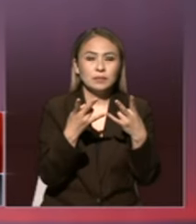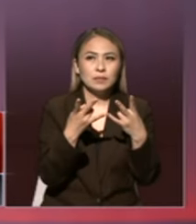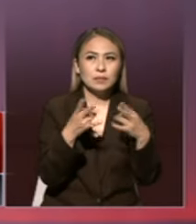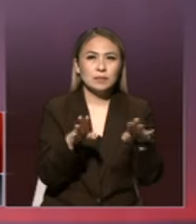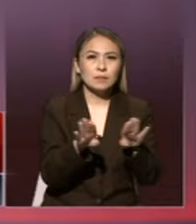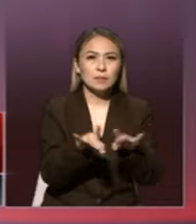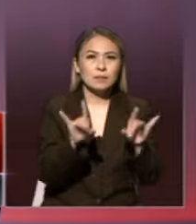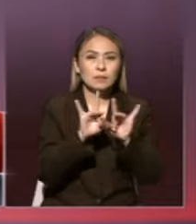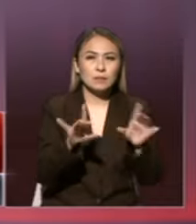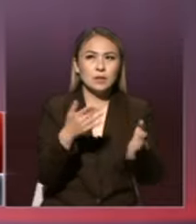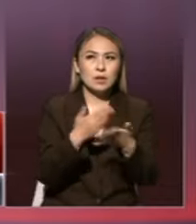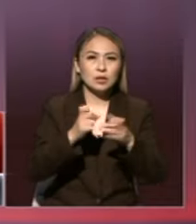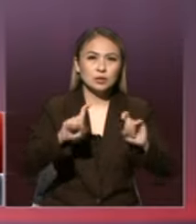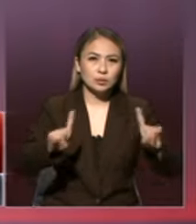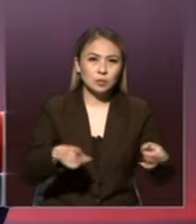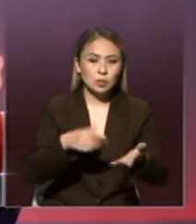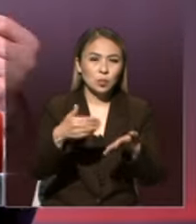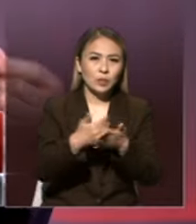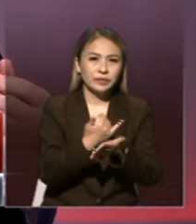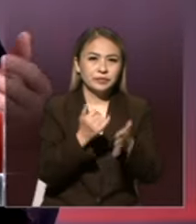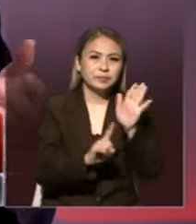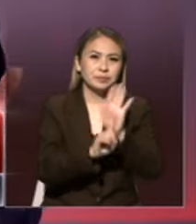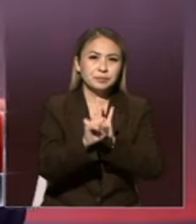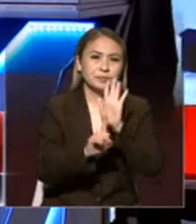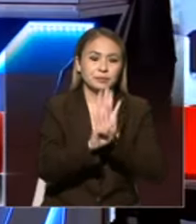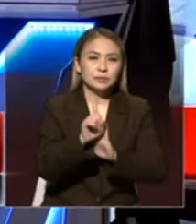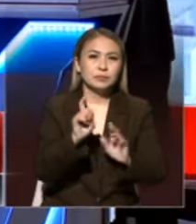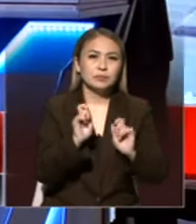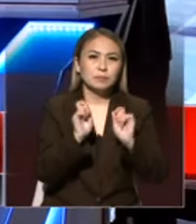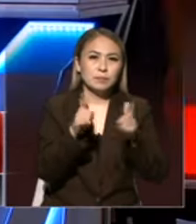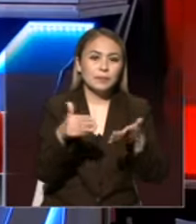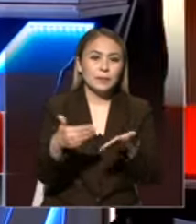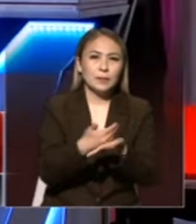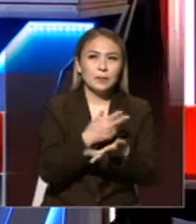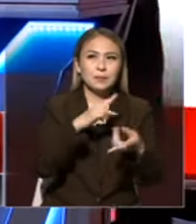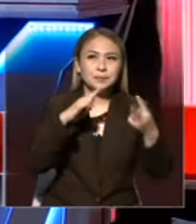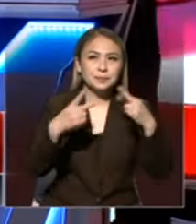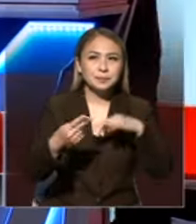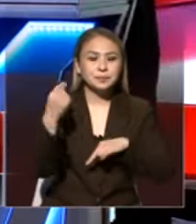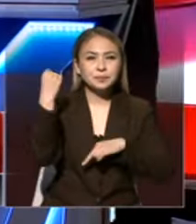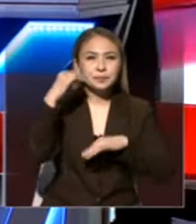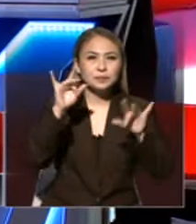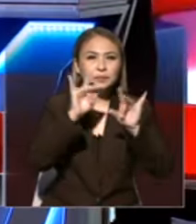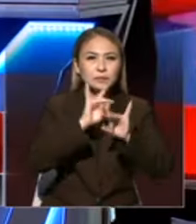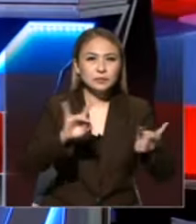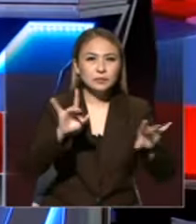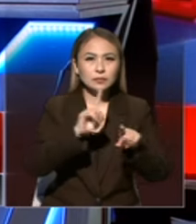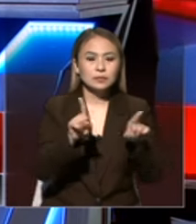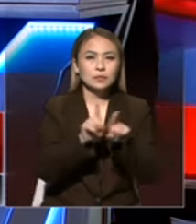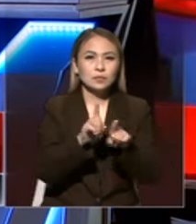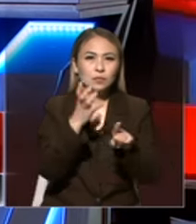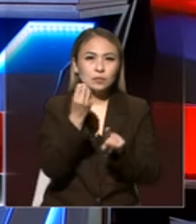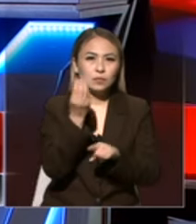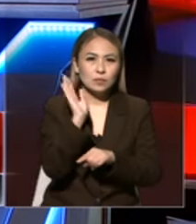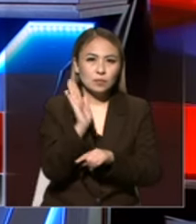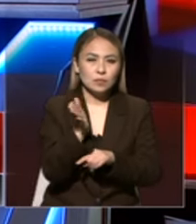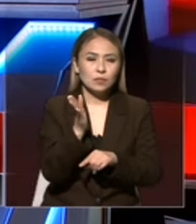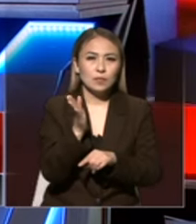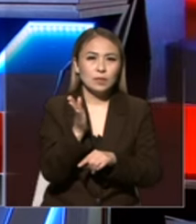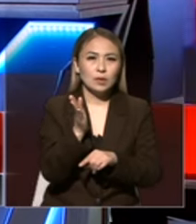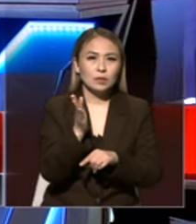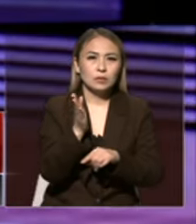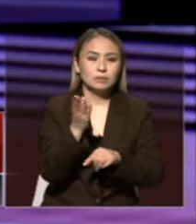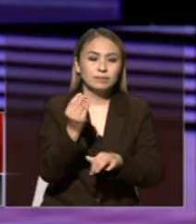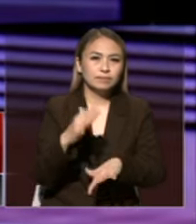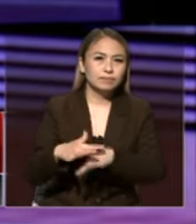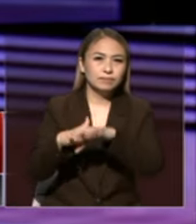Енді айтып отырсыз ғой, жаңарту мәселесіне біз енді кірісіп жатырмыз жаңарту мәселесіне. Президентіміз айтты 400 миллиард бөлеміз деп. Енді Алла қалап соның сол